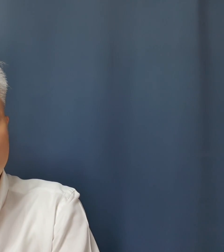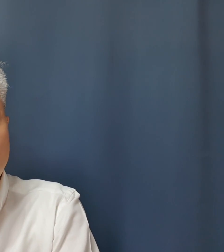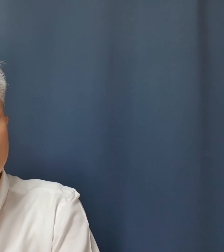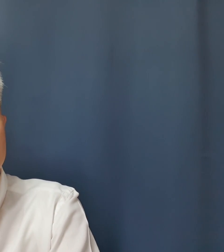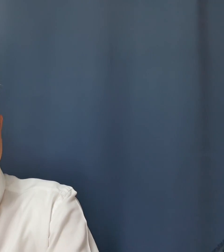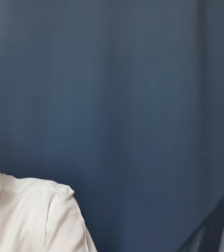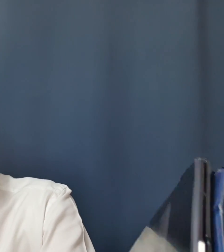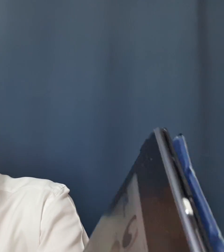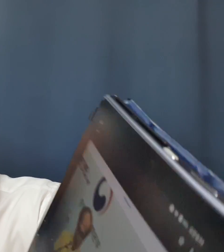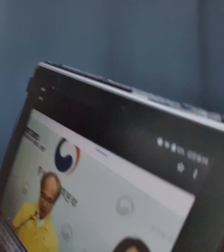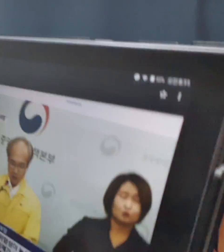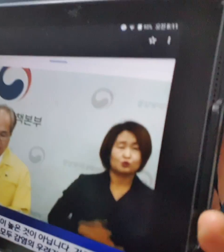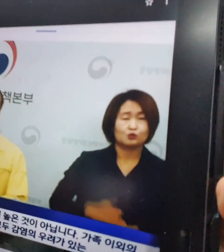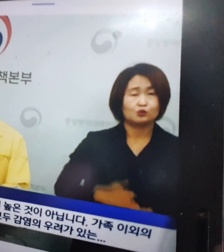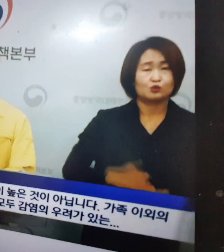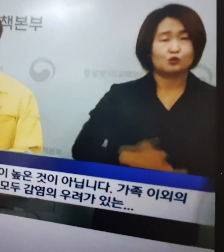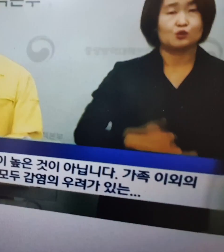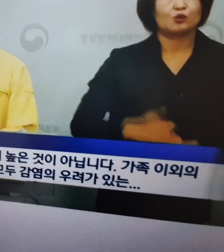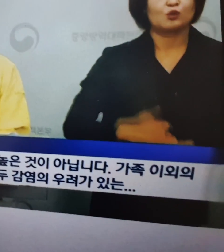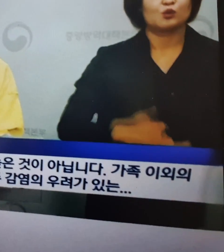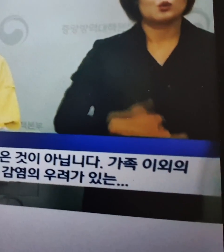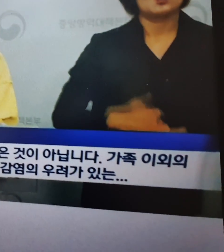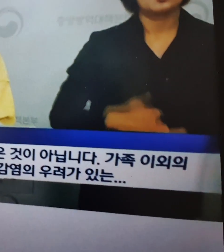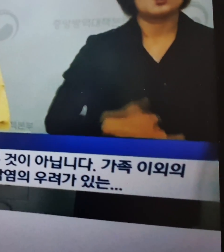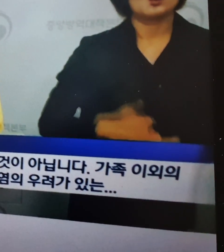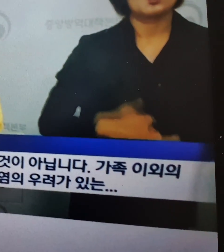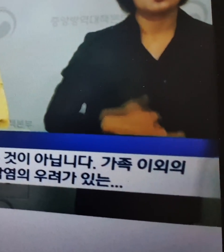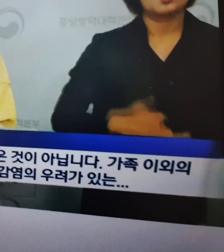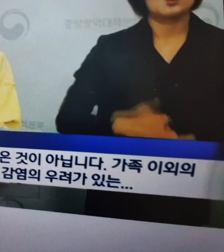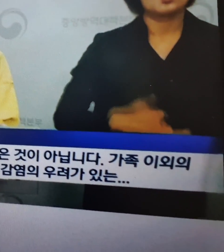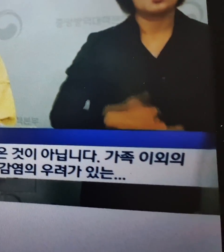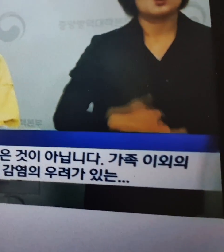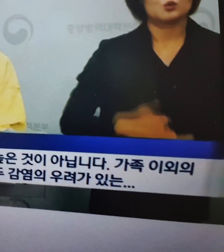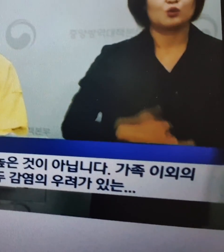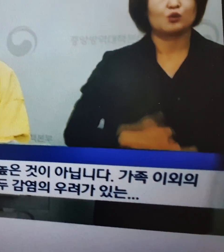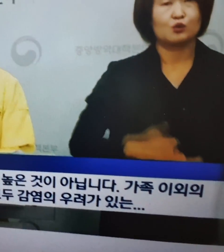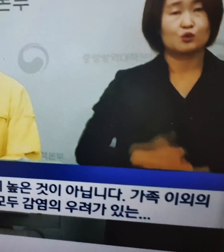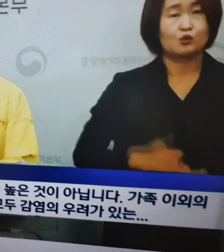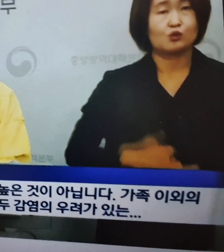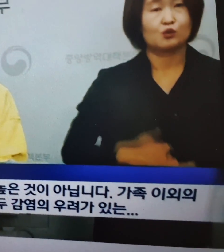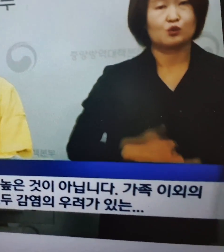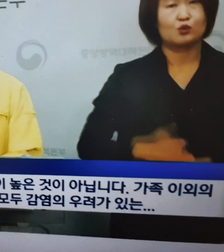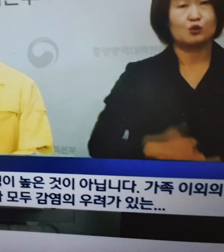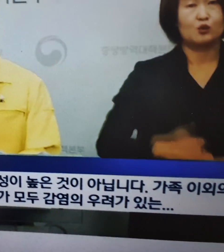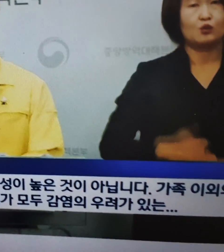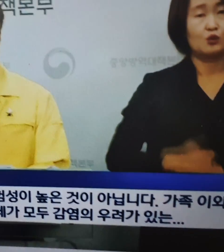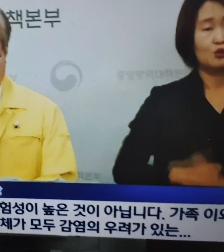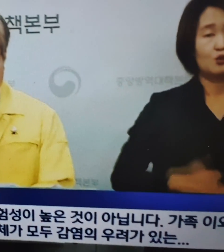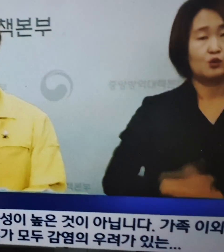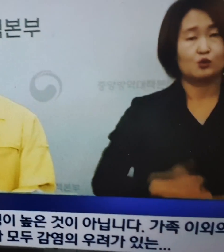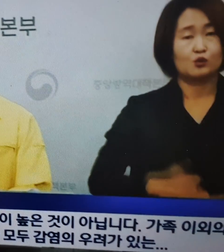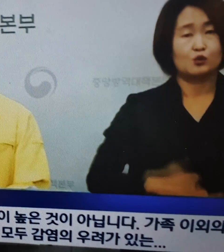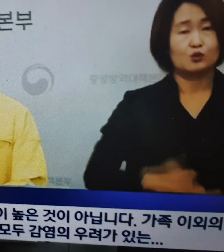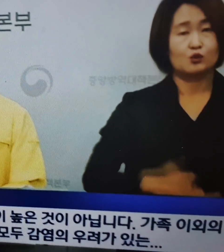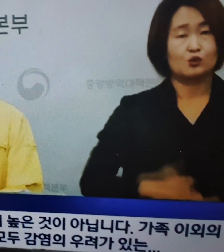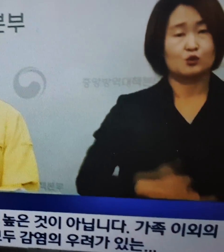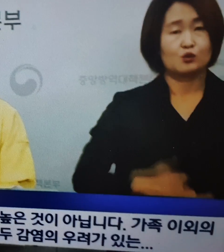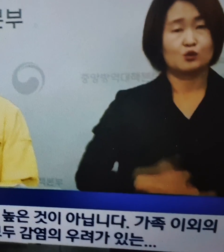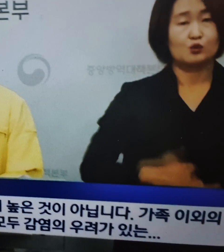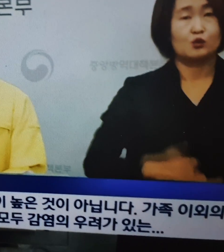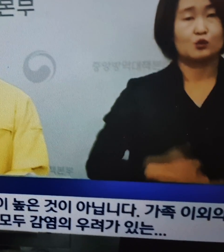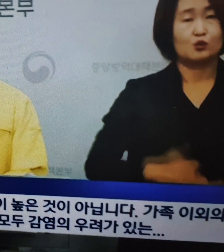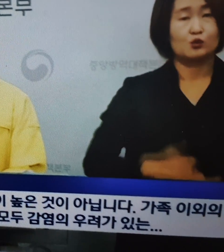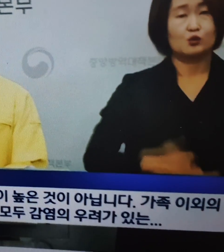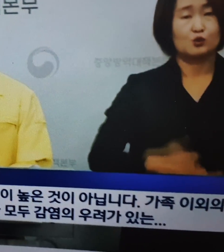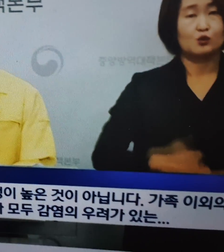가족이 해에 다른 사람을 맞는 행위 자체가 자체가 모두 감녕 우리가 있다 요렇게 정말 정치적인 강력